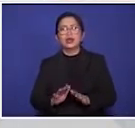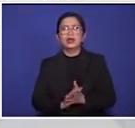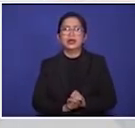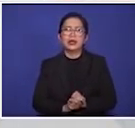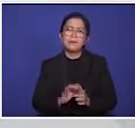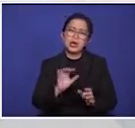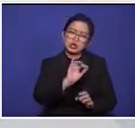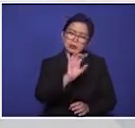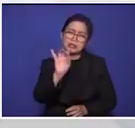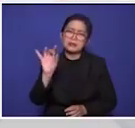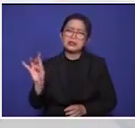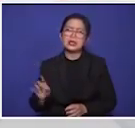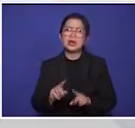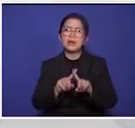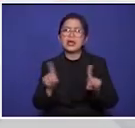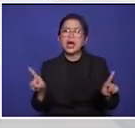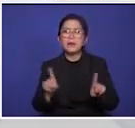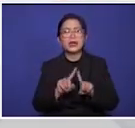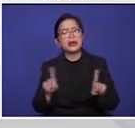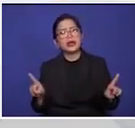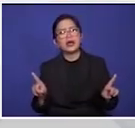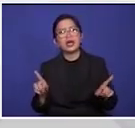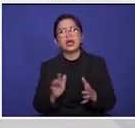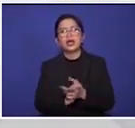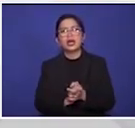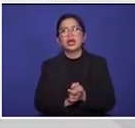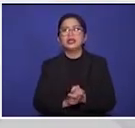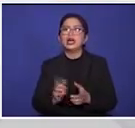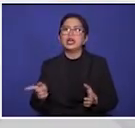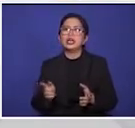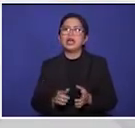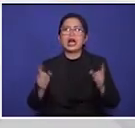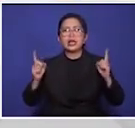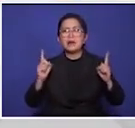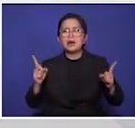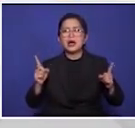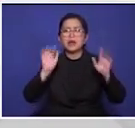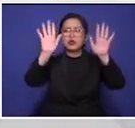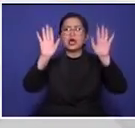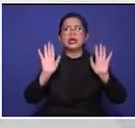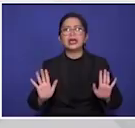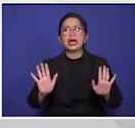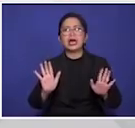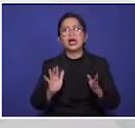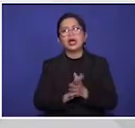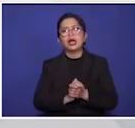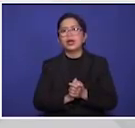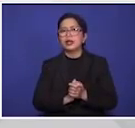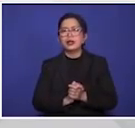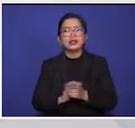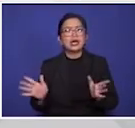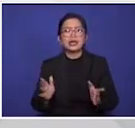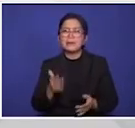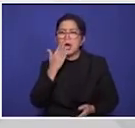perbedaan-perbedaan baik beda suku beda agama beda adat beda tradisi beda bahasa